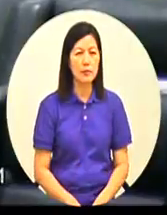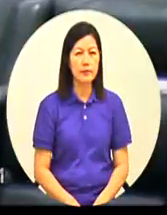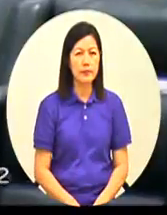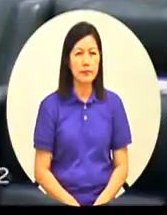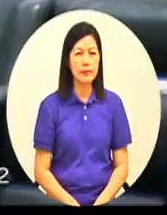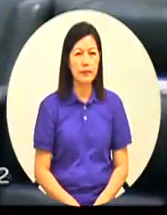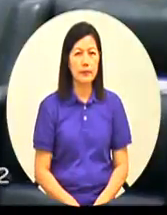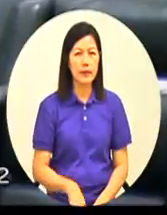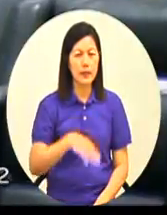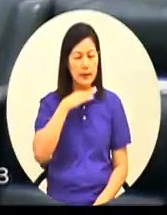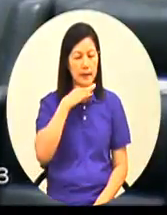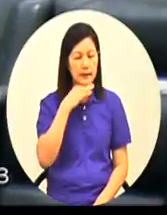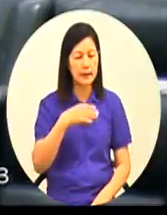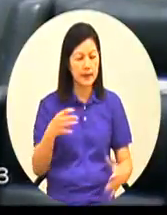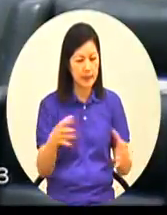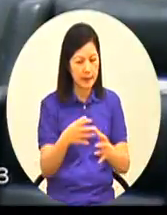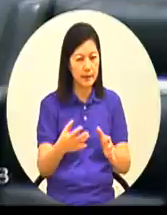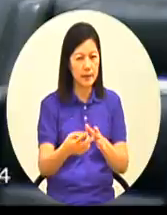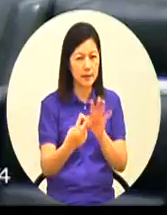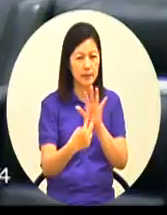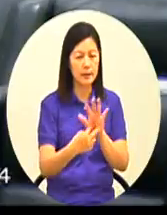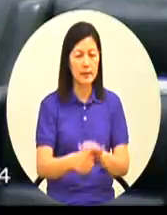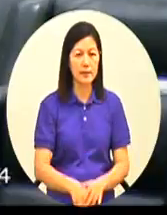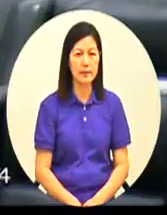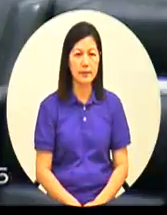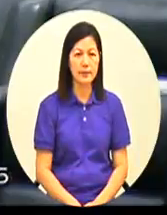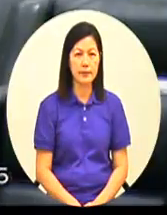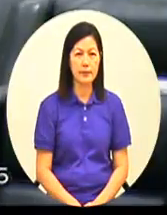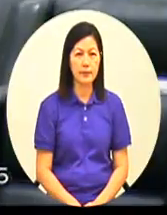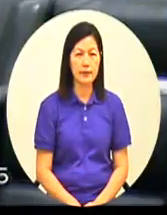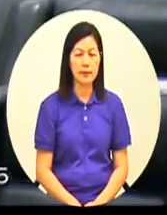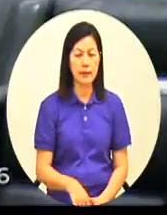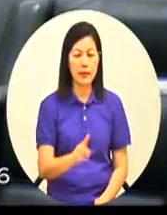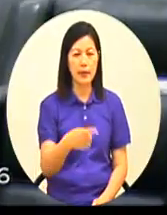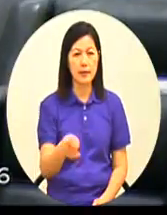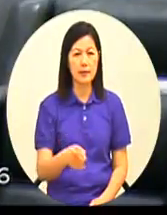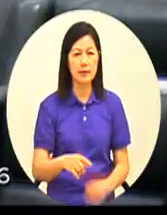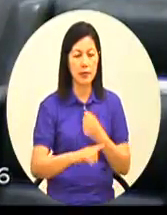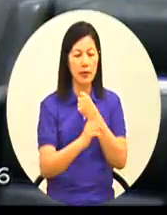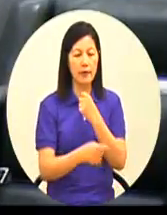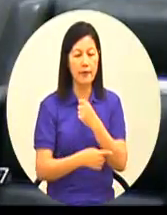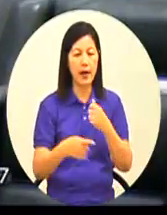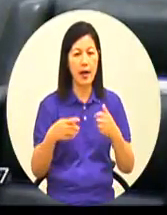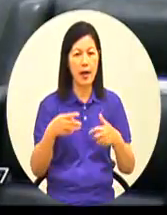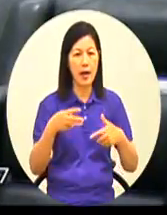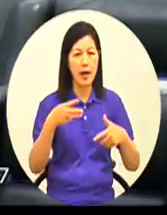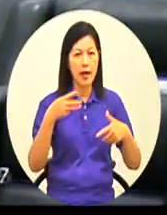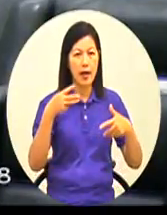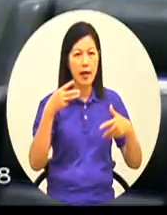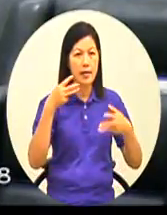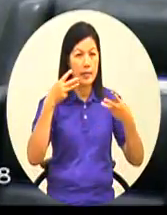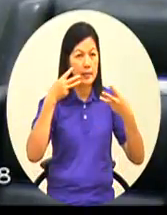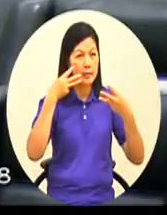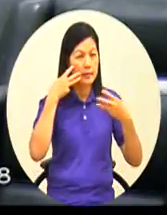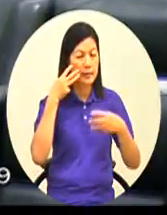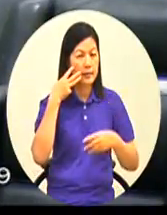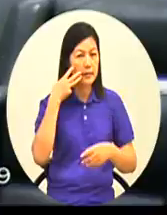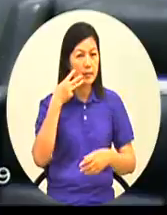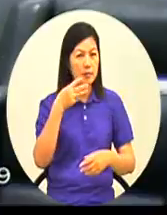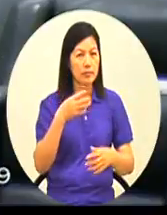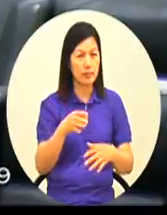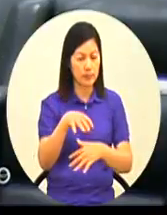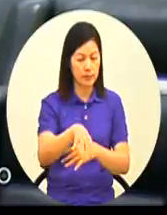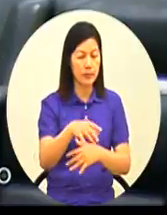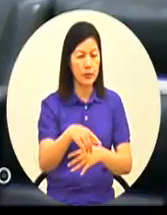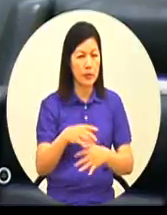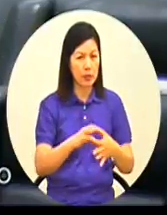您待会一并回答就可以了。那接下来我要询问我们这个法制局，那个我相信你们知道我们非常关